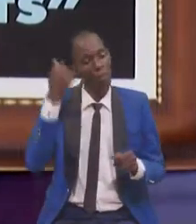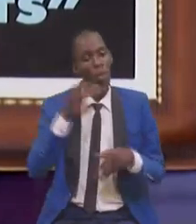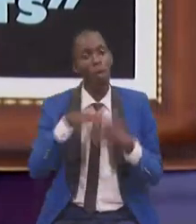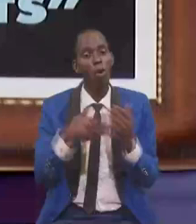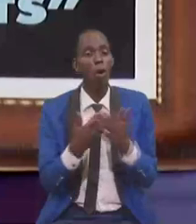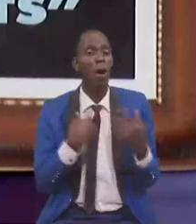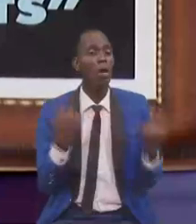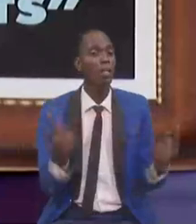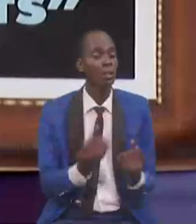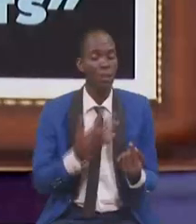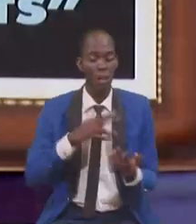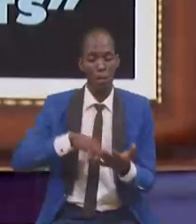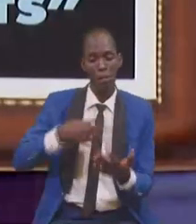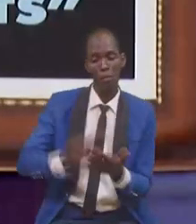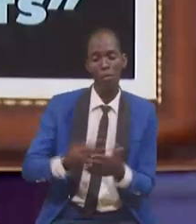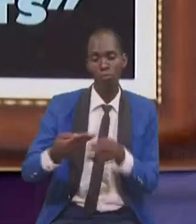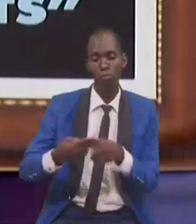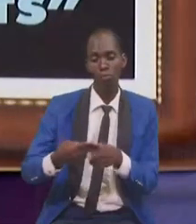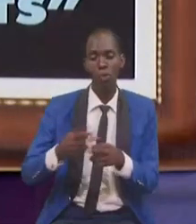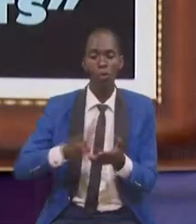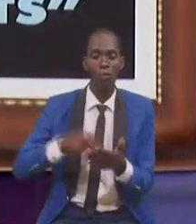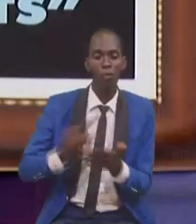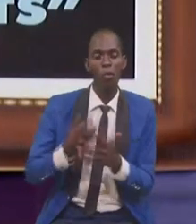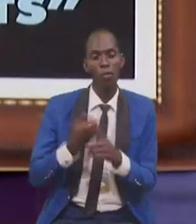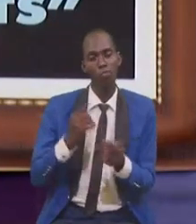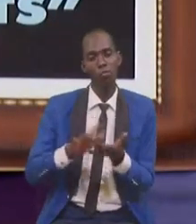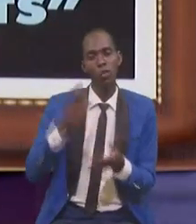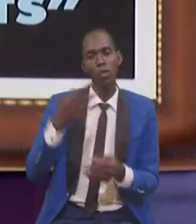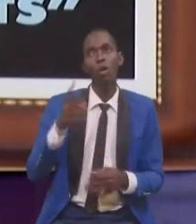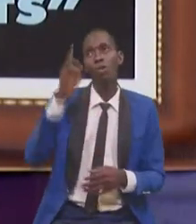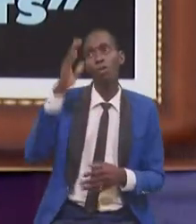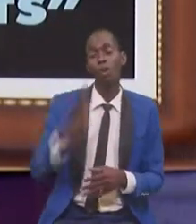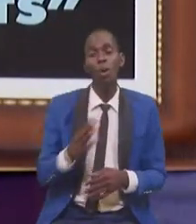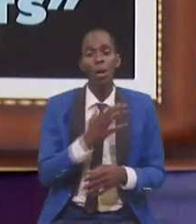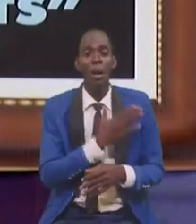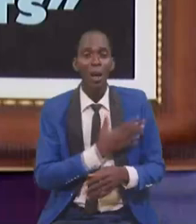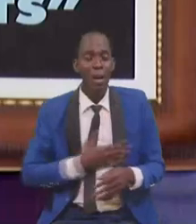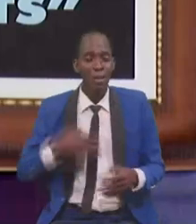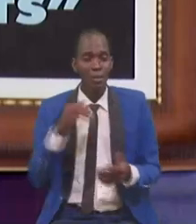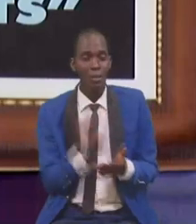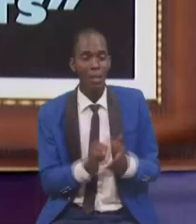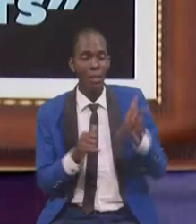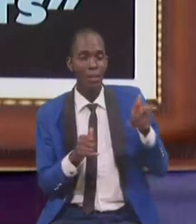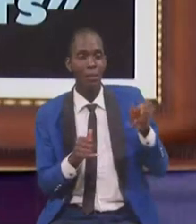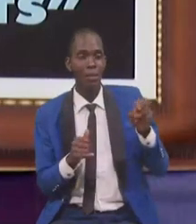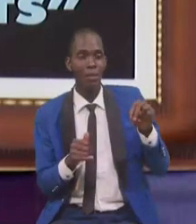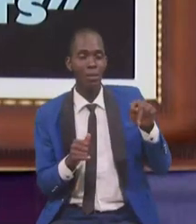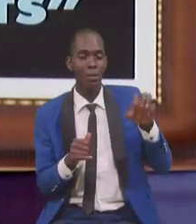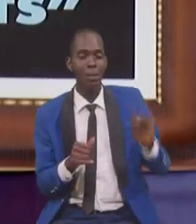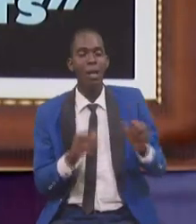privés de la gloire de Dieu. Les païens ont péché de plus. Ils sont rendus des chiens